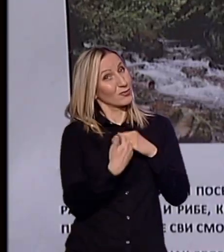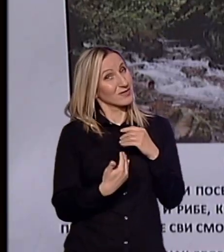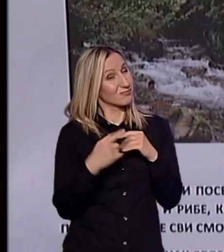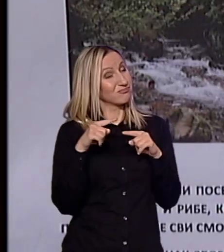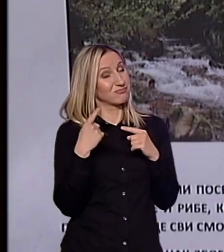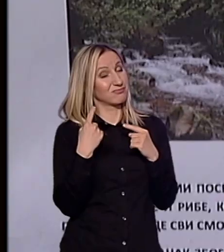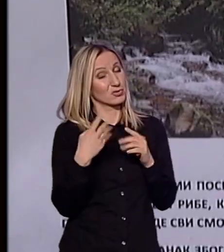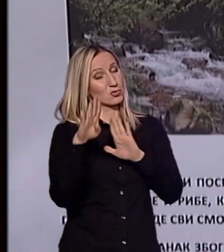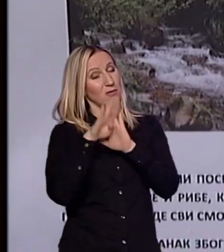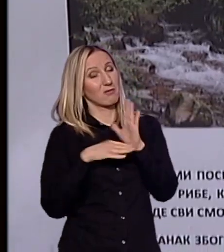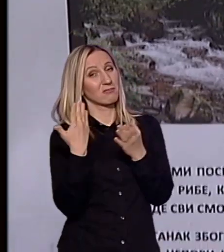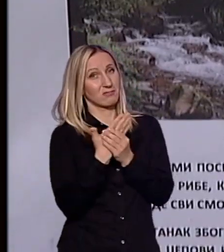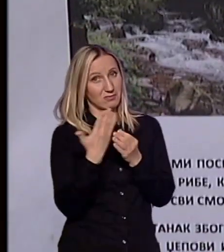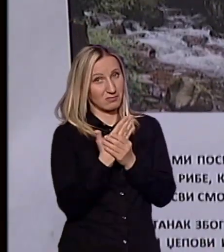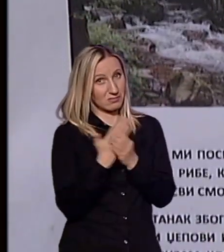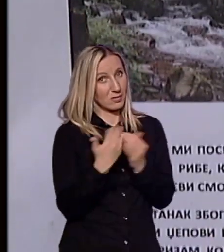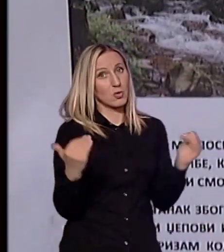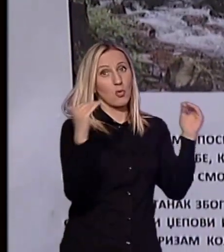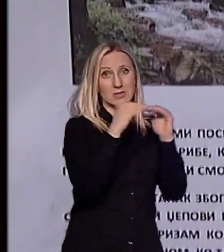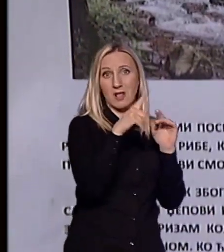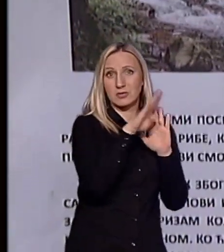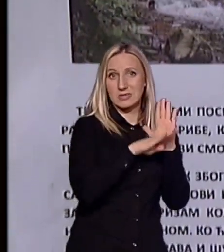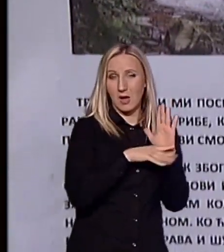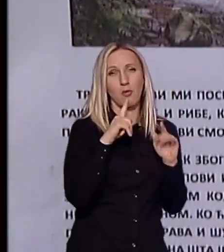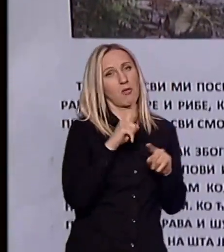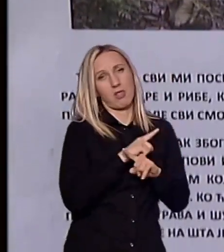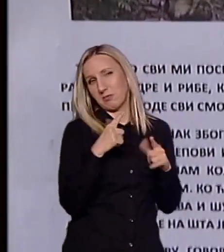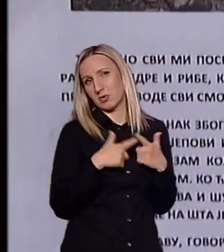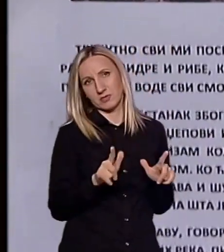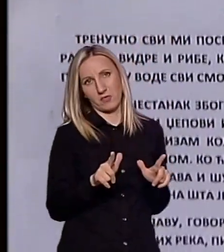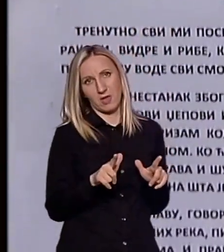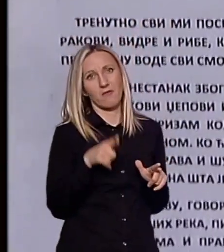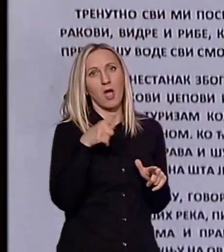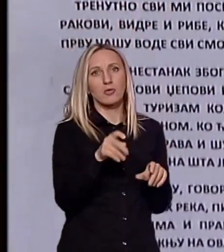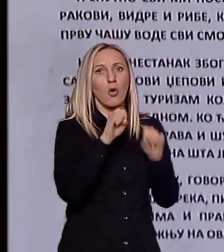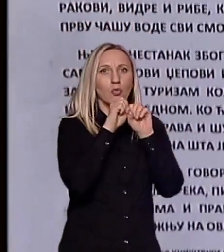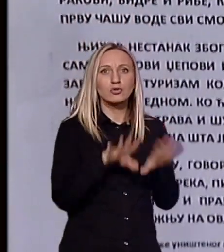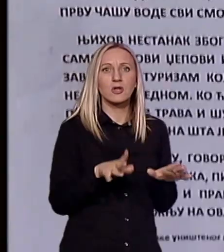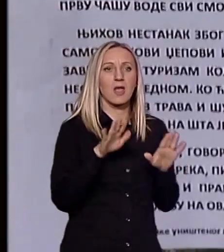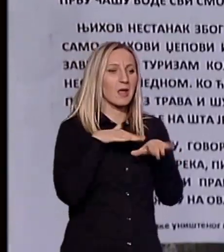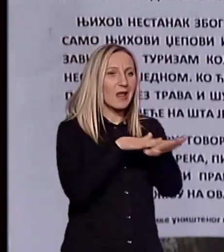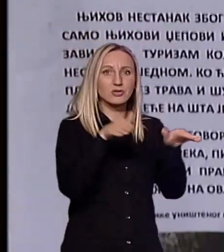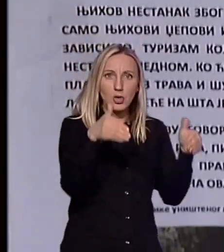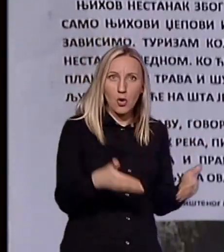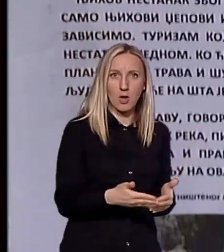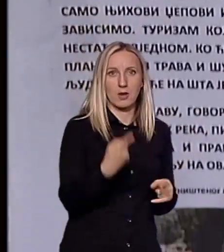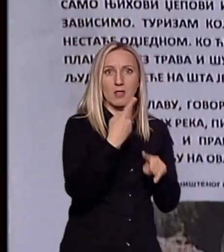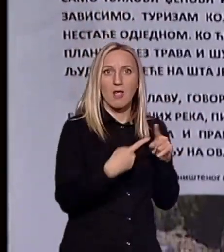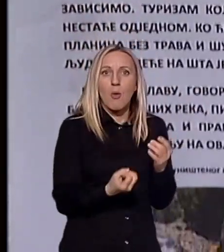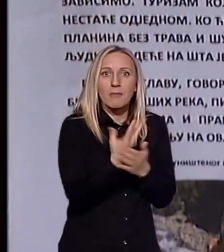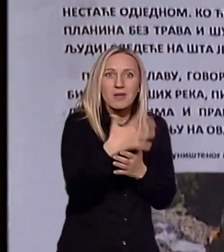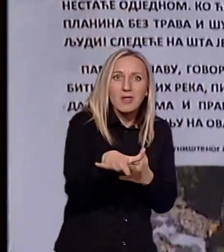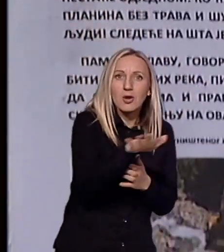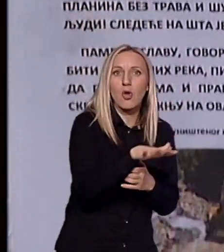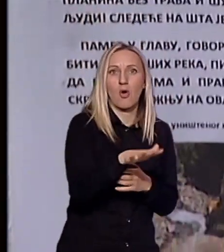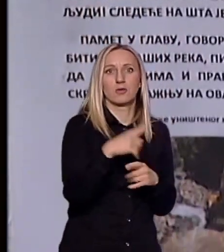neka načela u skladu sa tim uredbom i zakonom koji pak to ne dozvoljavaju, a to je uništenje rečnih korita, geomorfologije, prirodnog